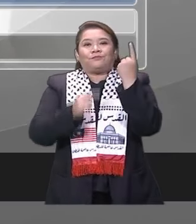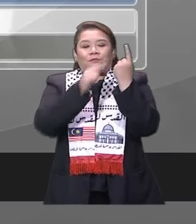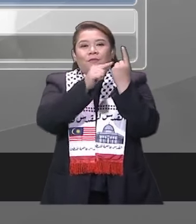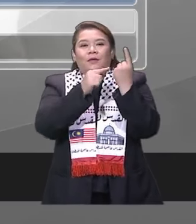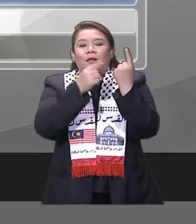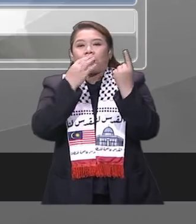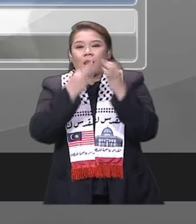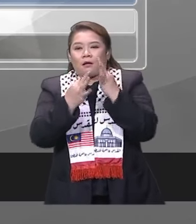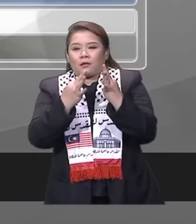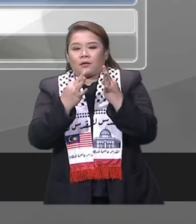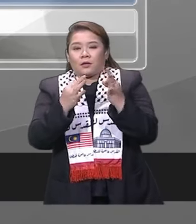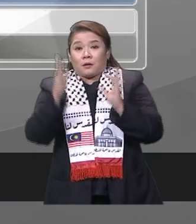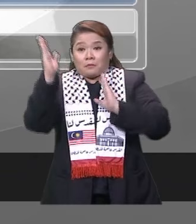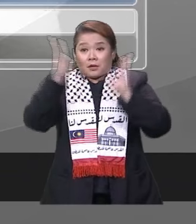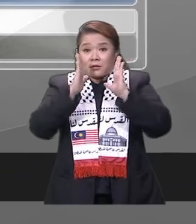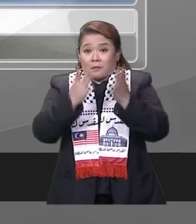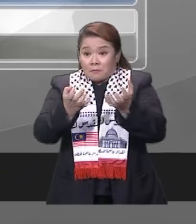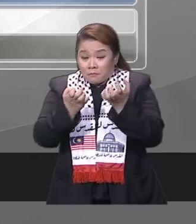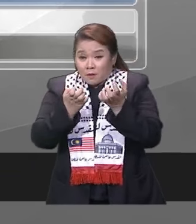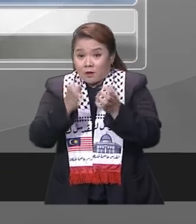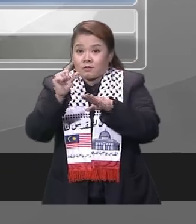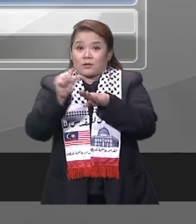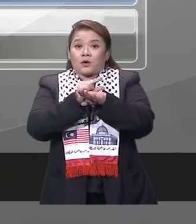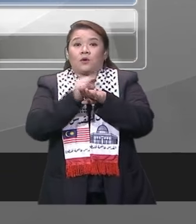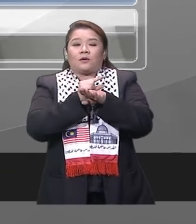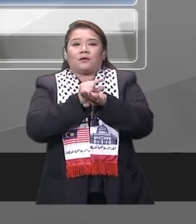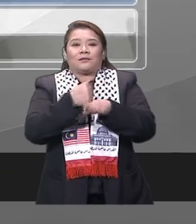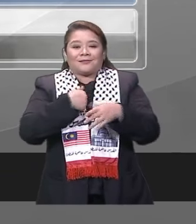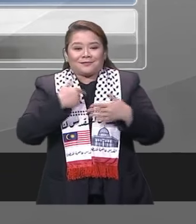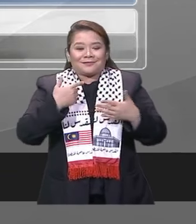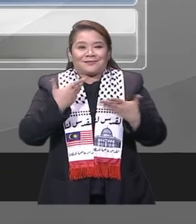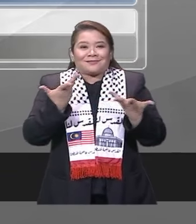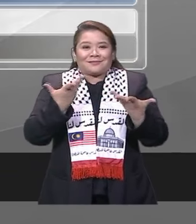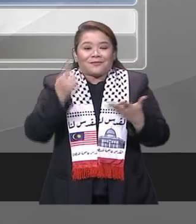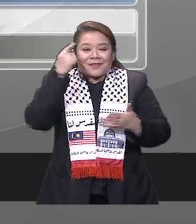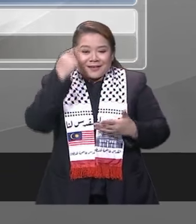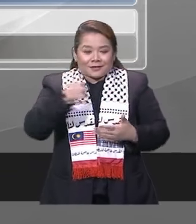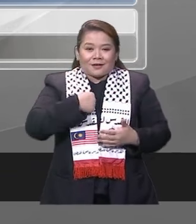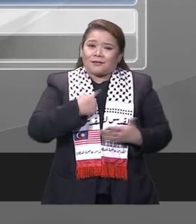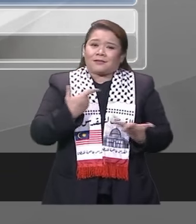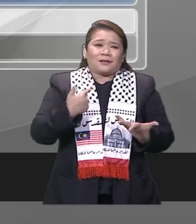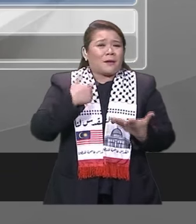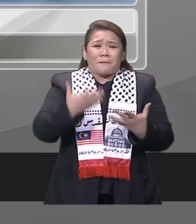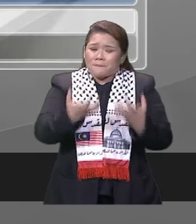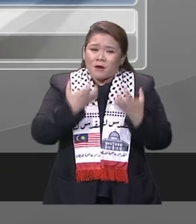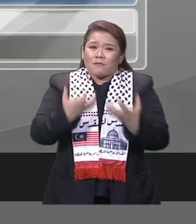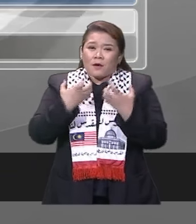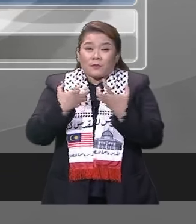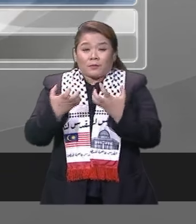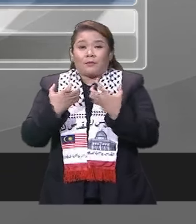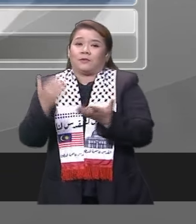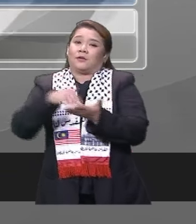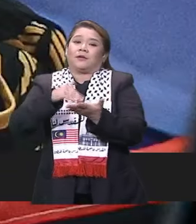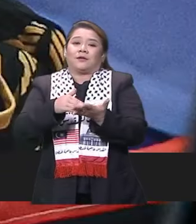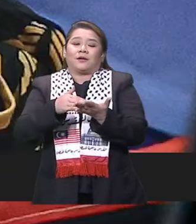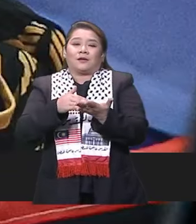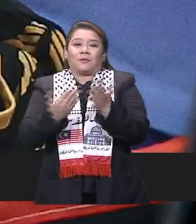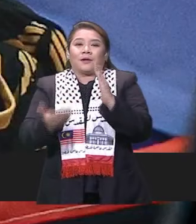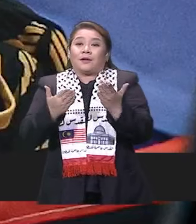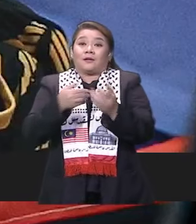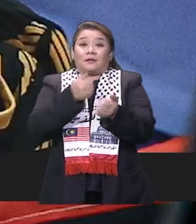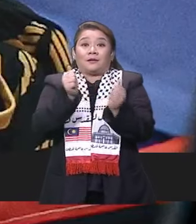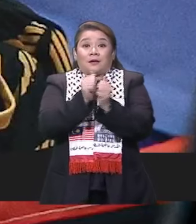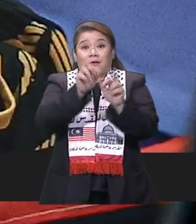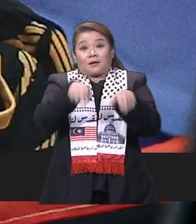kalau kata the Malaysian one gold medal, imagine me. I want it. Maybe 1,000 times or 1 million times compared to them.